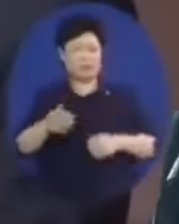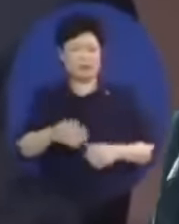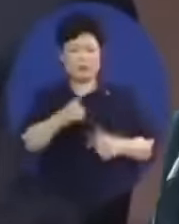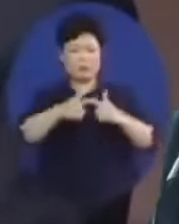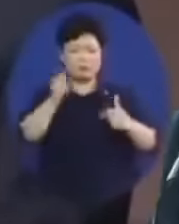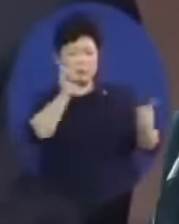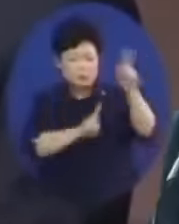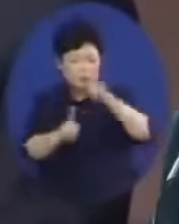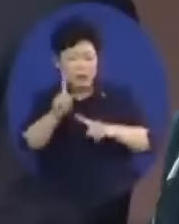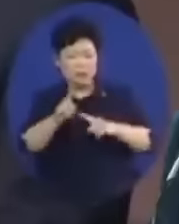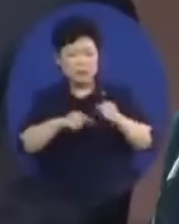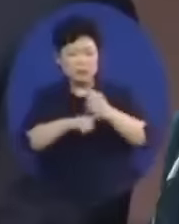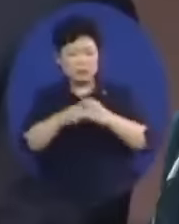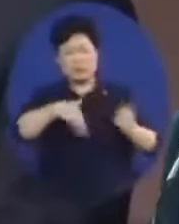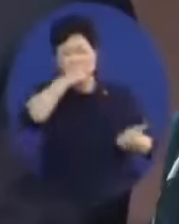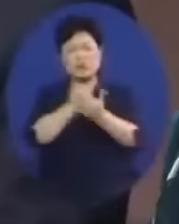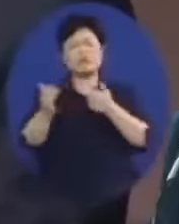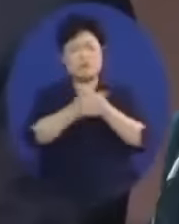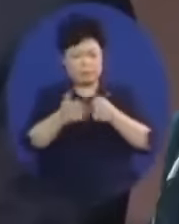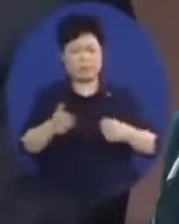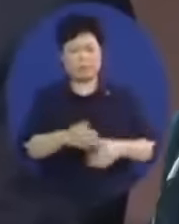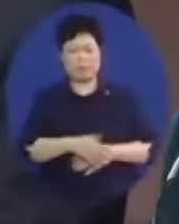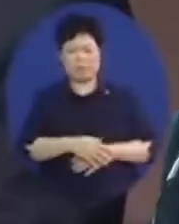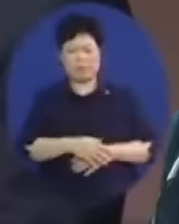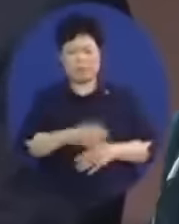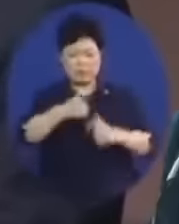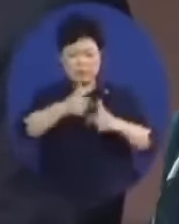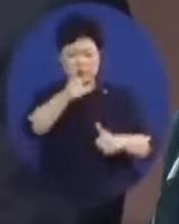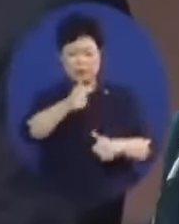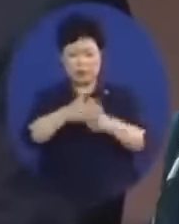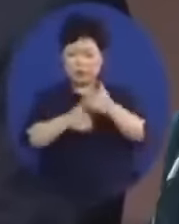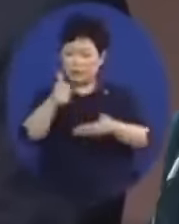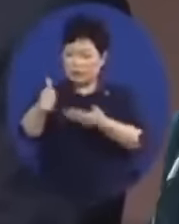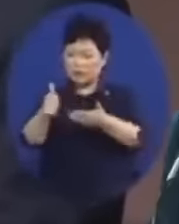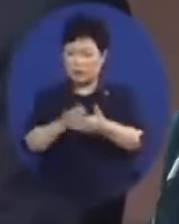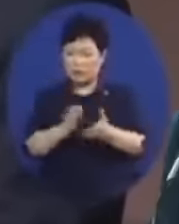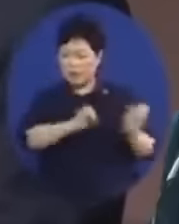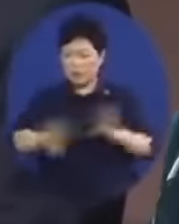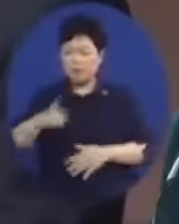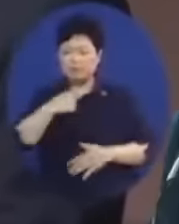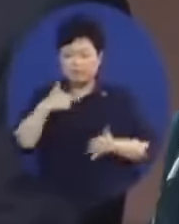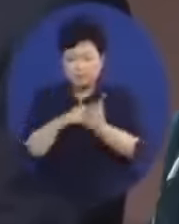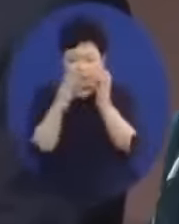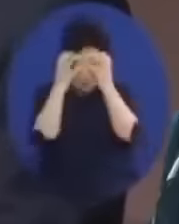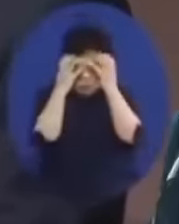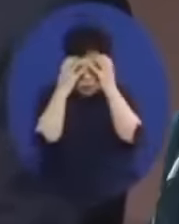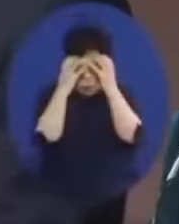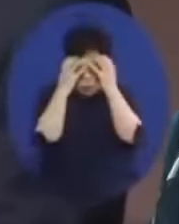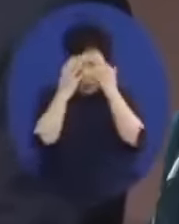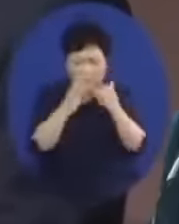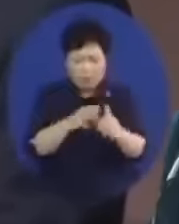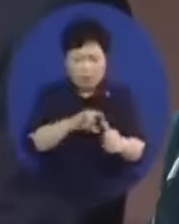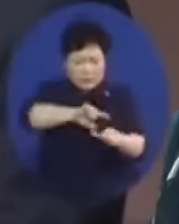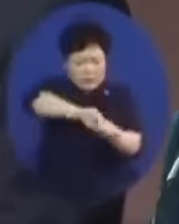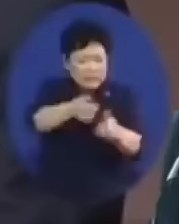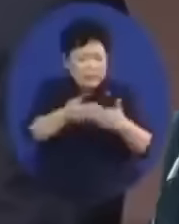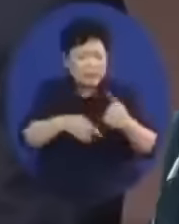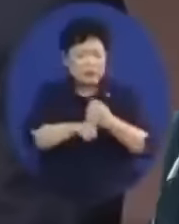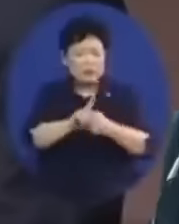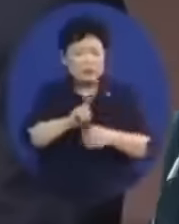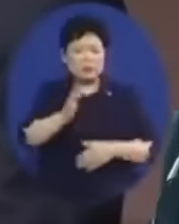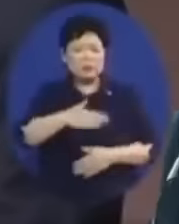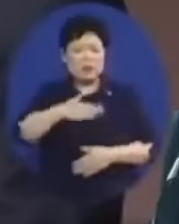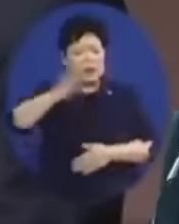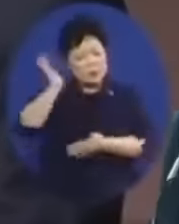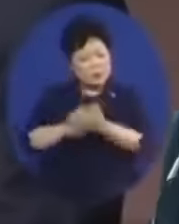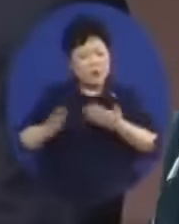그가 상한 것은 내 죄악 때문이다. 그가 하나님께 버림받고 고통받는 징계를 받은 것은 내가 평화를